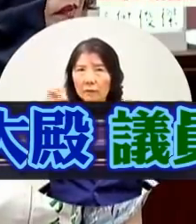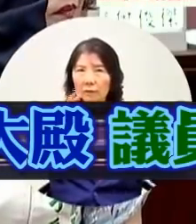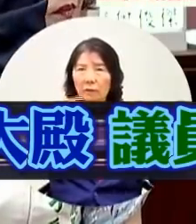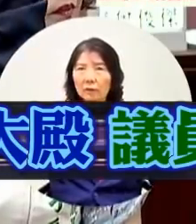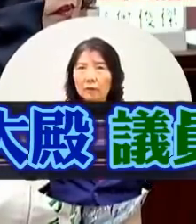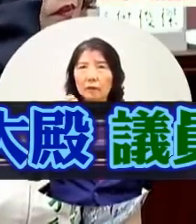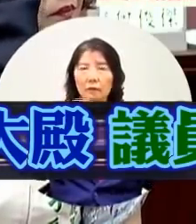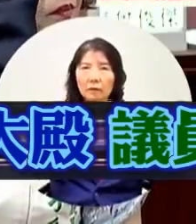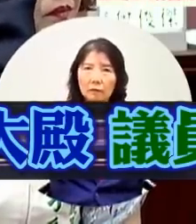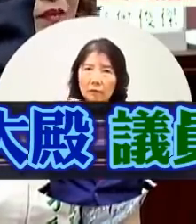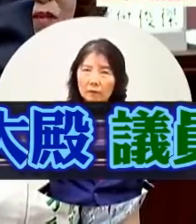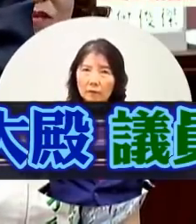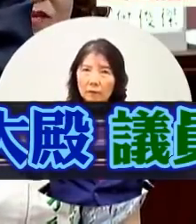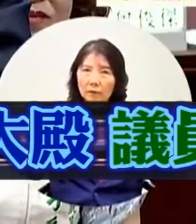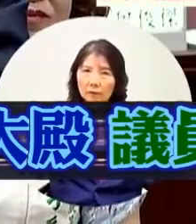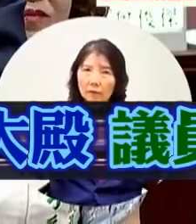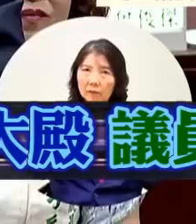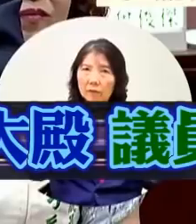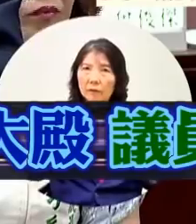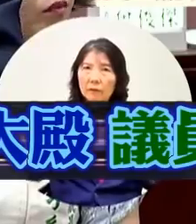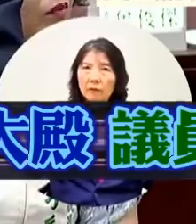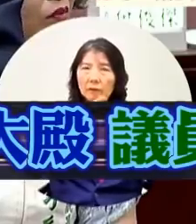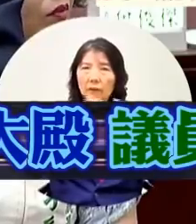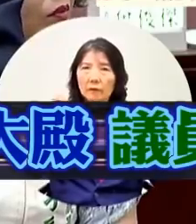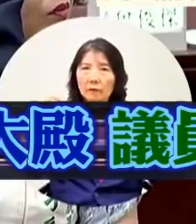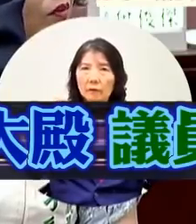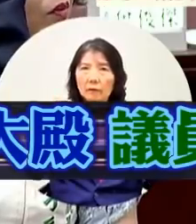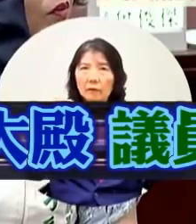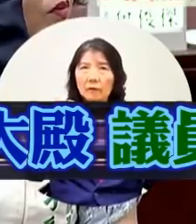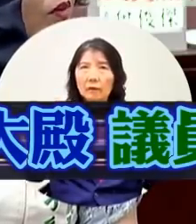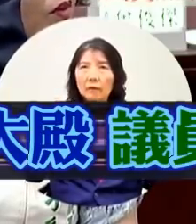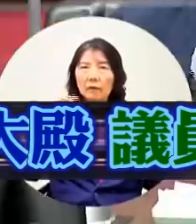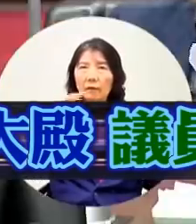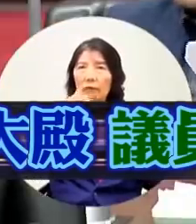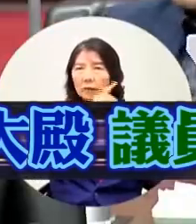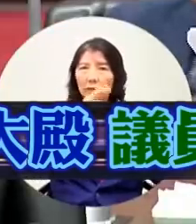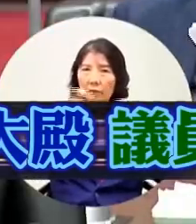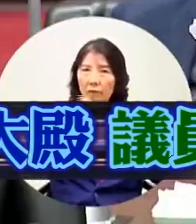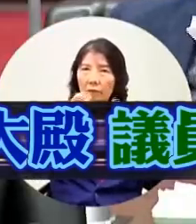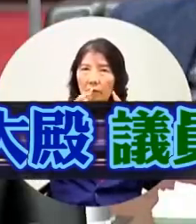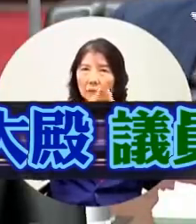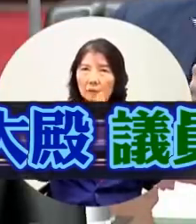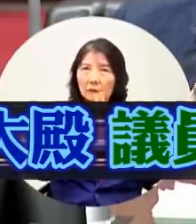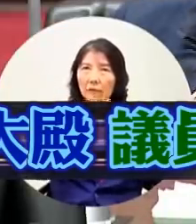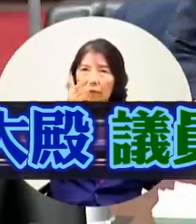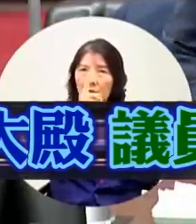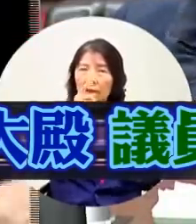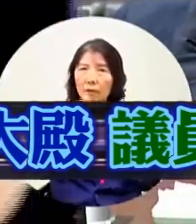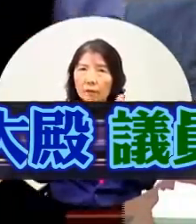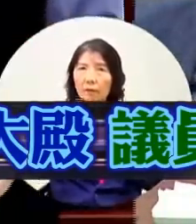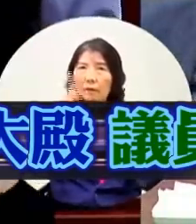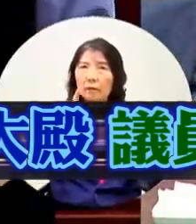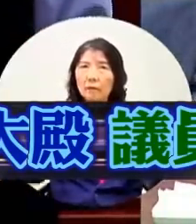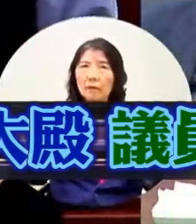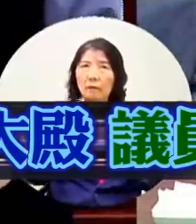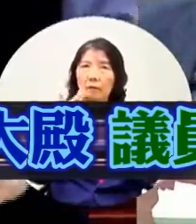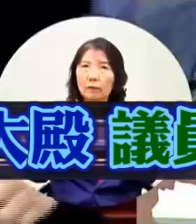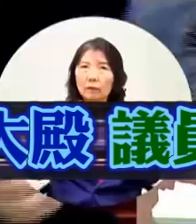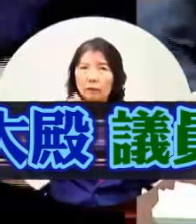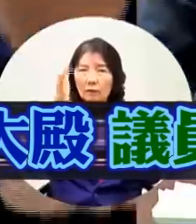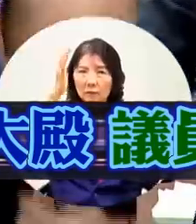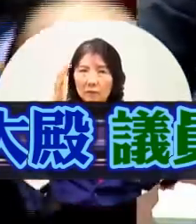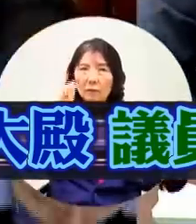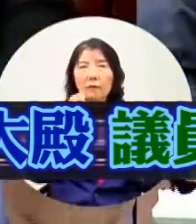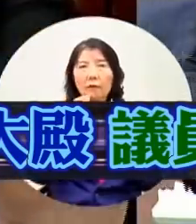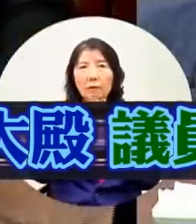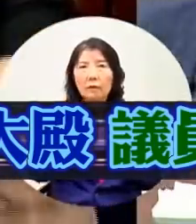的活动，五甲龙成宫祭拜哪一尊神明？请市长回答。 请民政局代表宗教课回